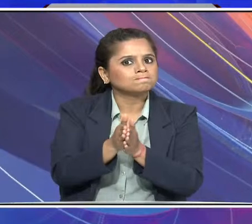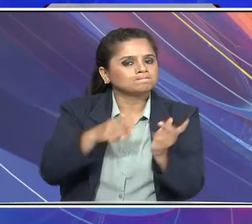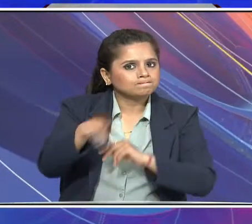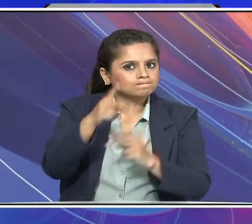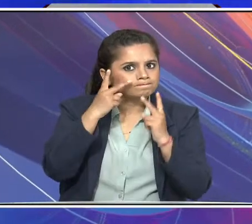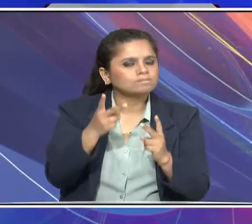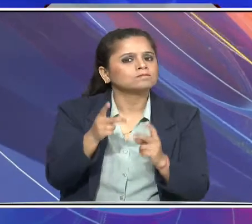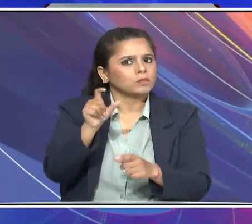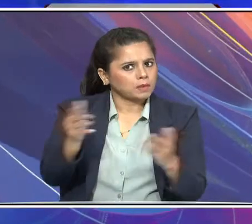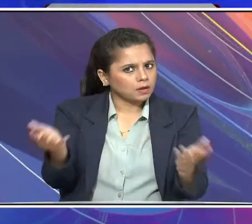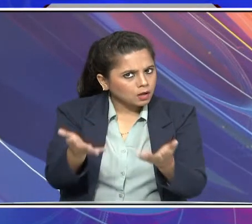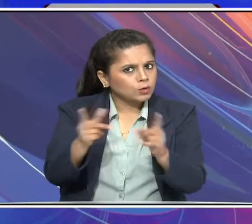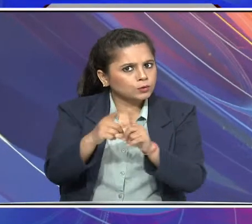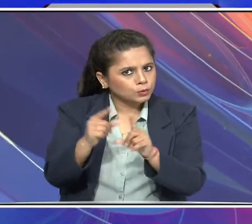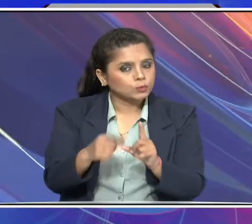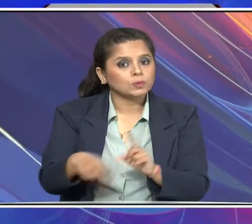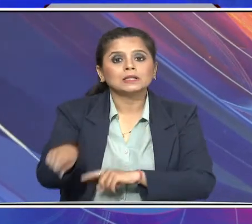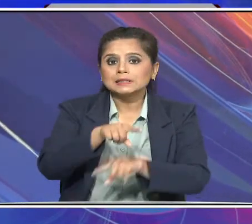करेगी